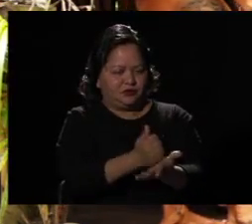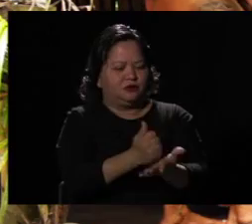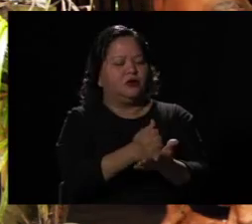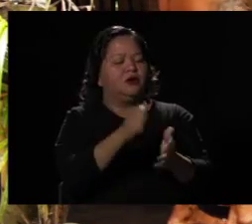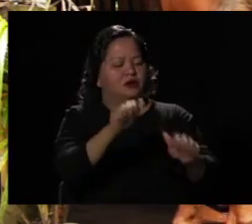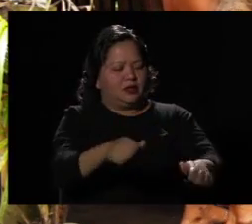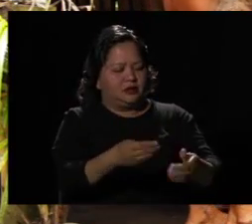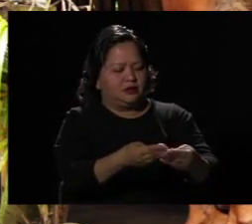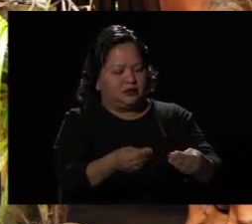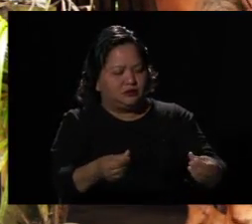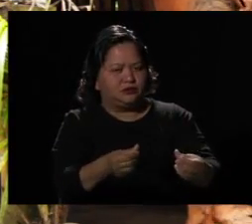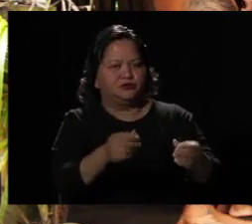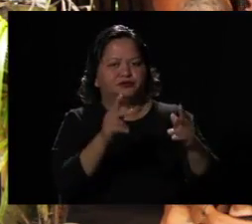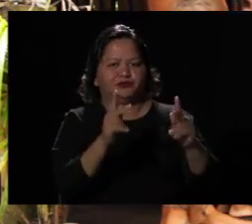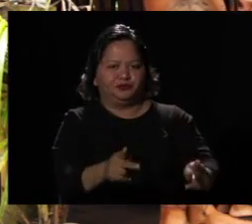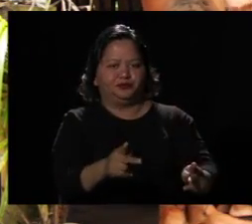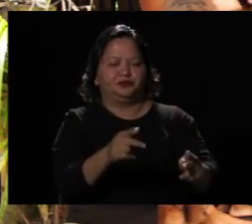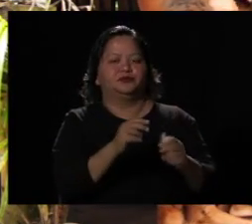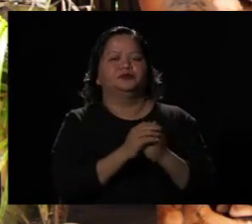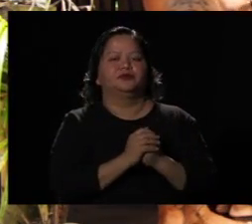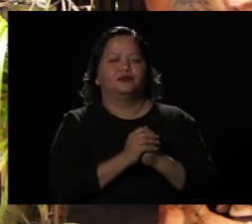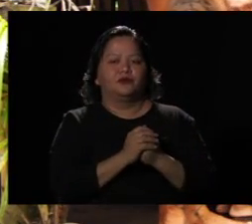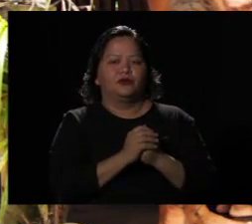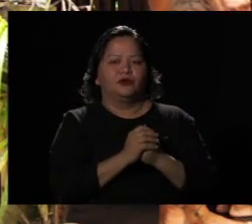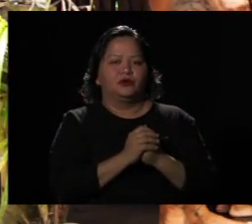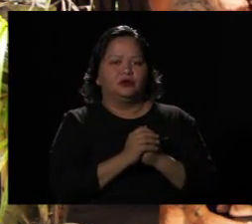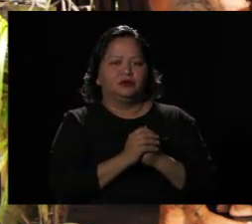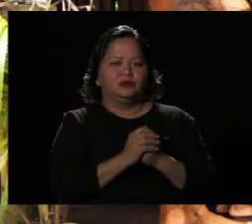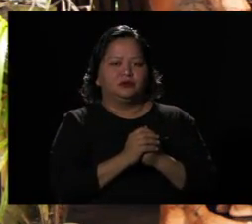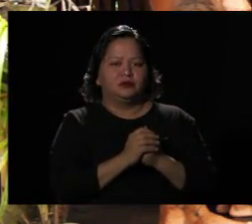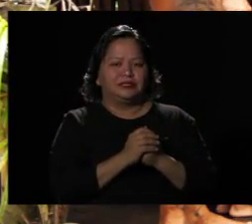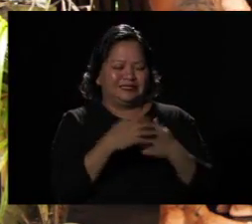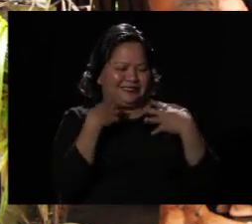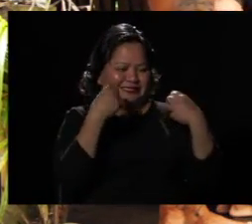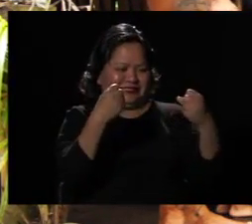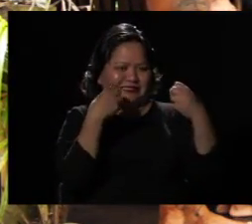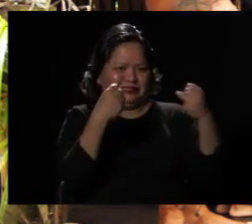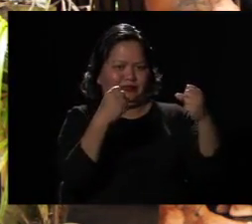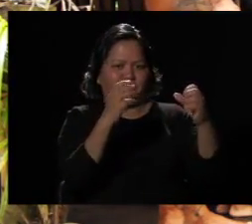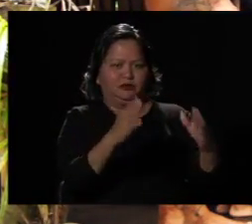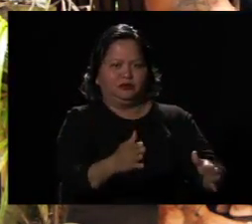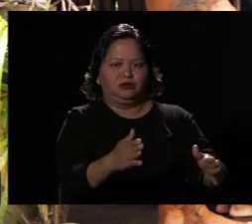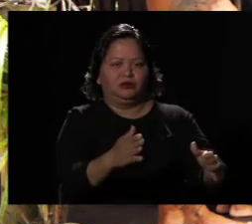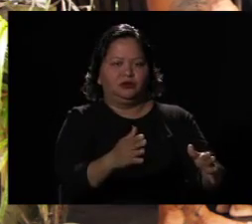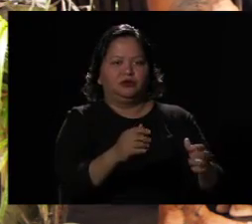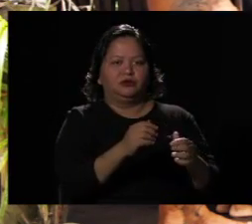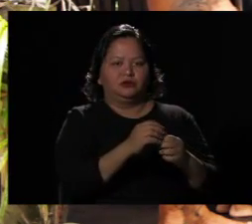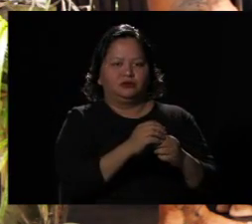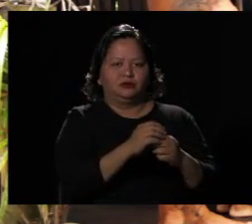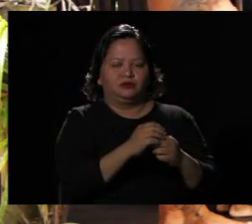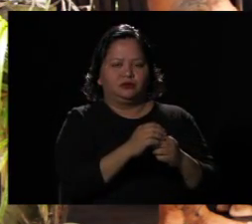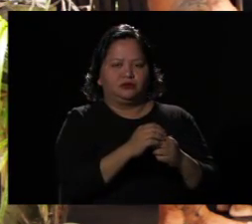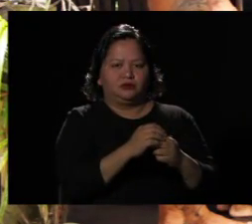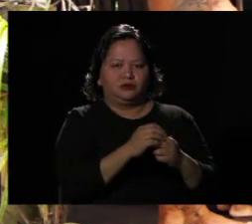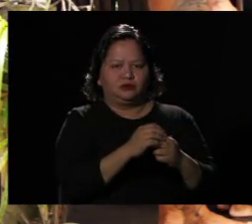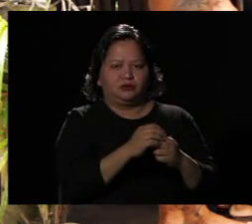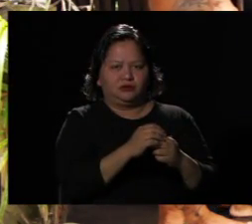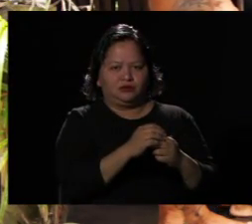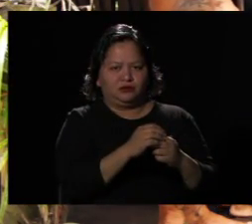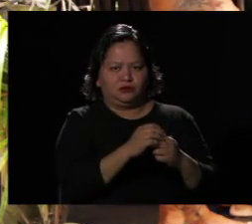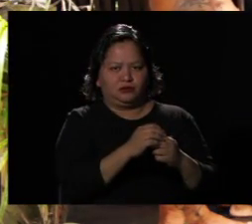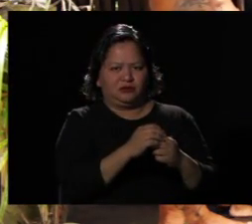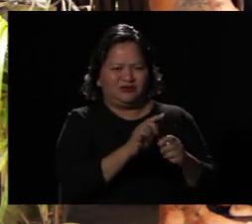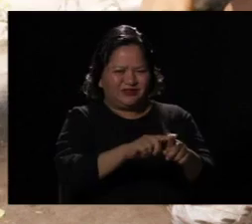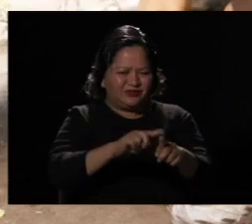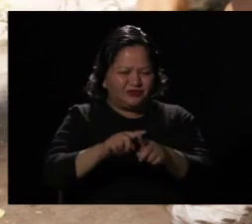Guaha siha lokwe gwinaha ni majutuma no iman aamti gi ifinatinas amot siha.